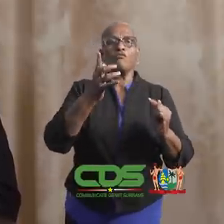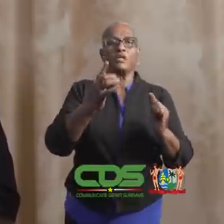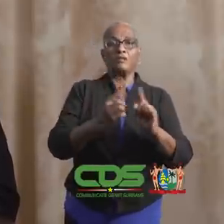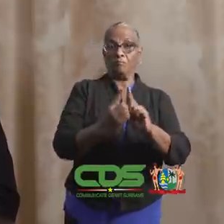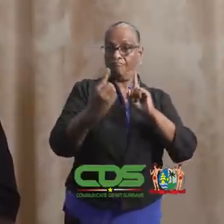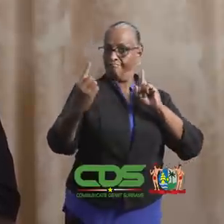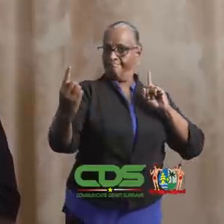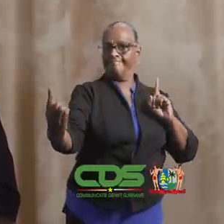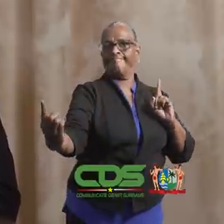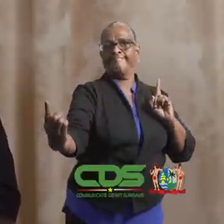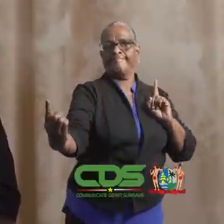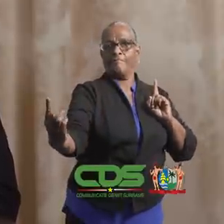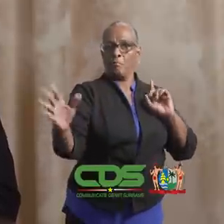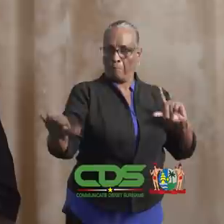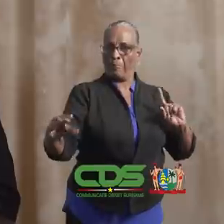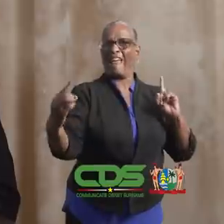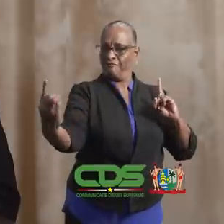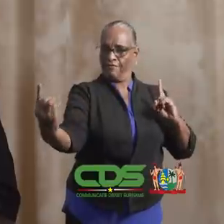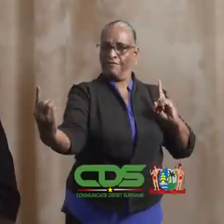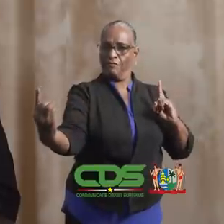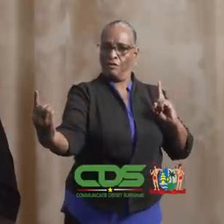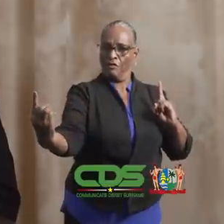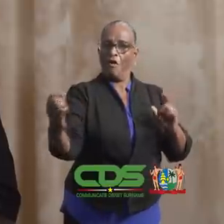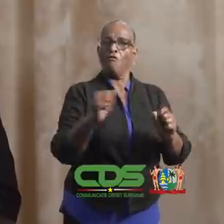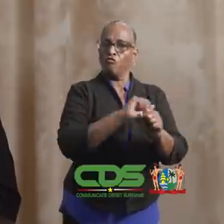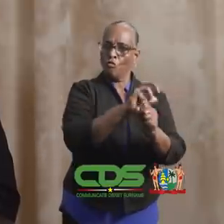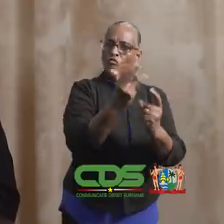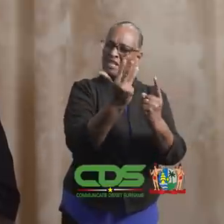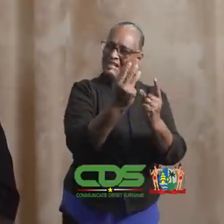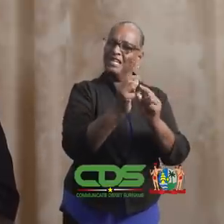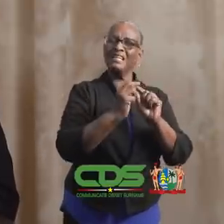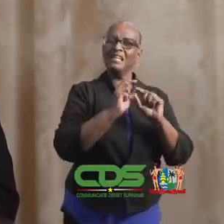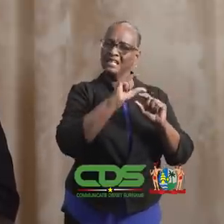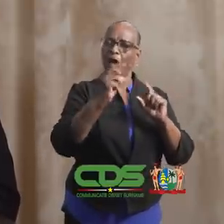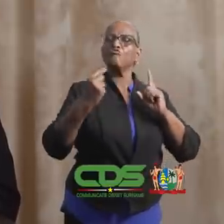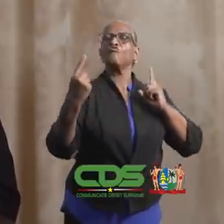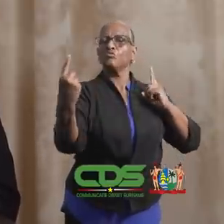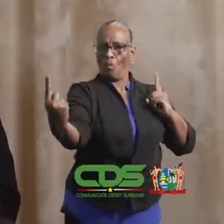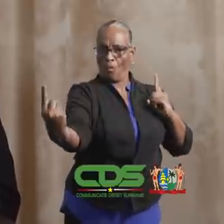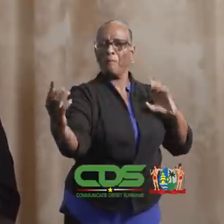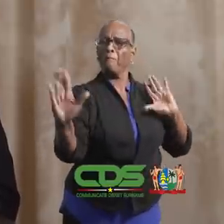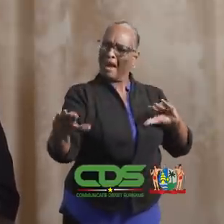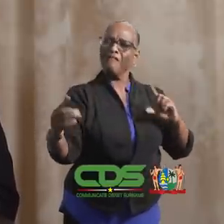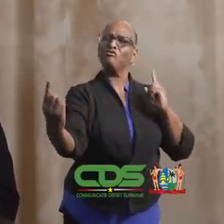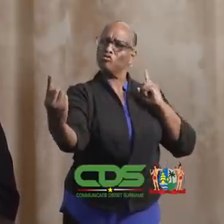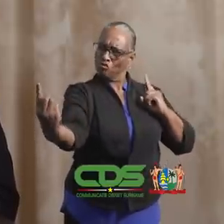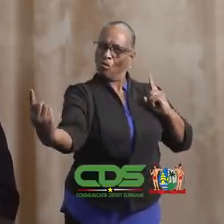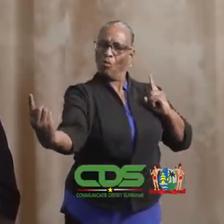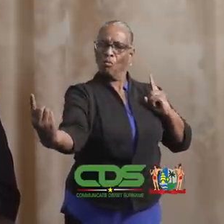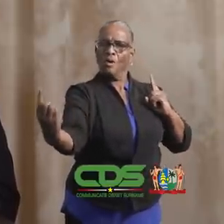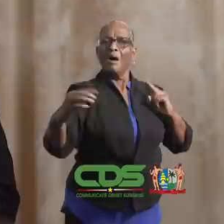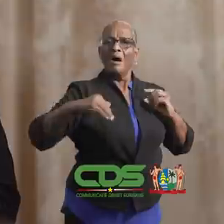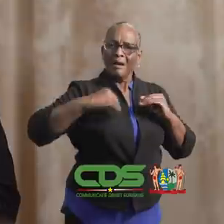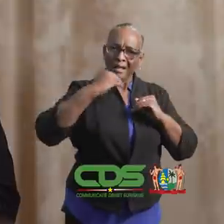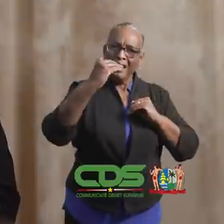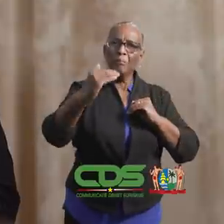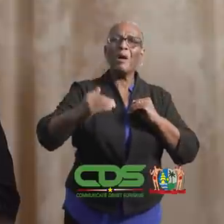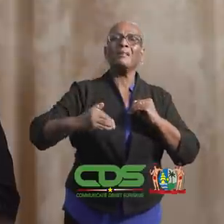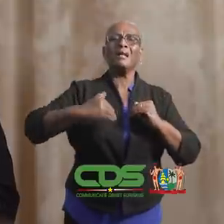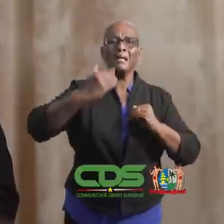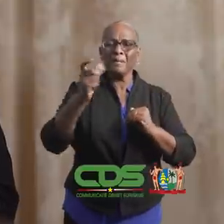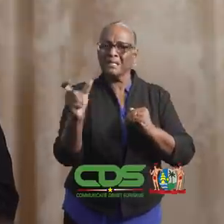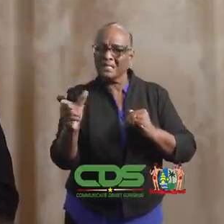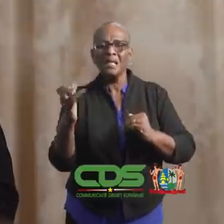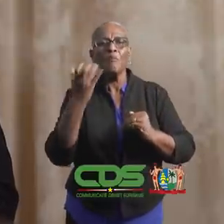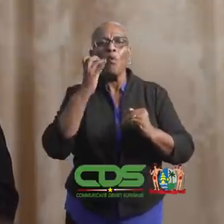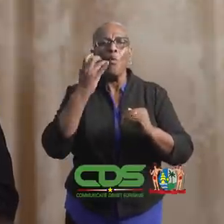1,5 meter fysieke afstand, ofwel de COVID-afstand, ten alle tijden in acht. Was regelmatig uw handen met zeep en